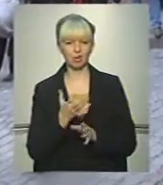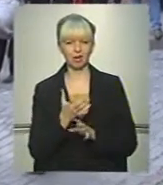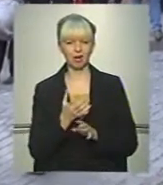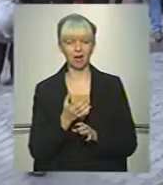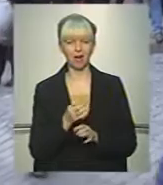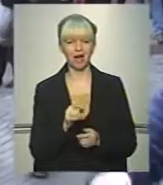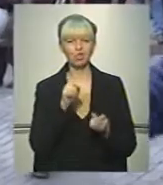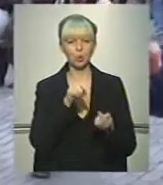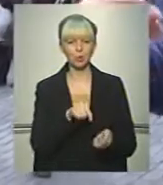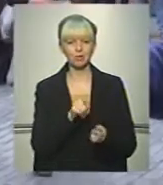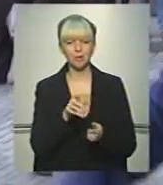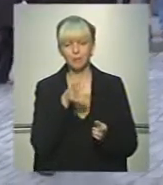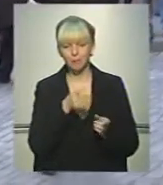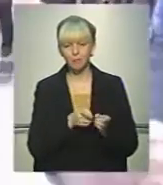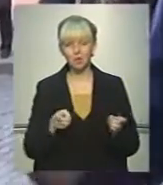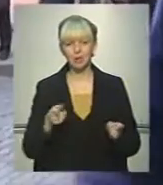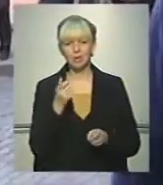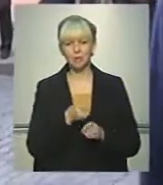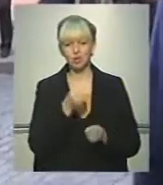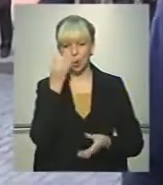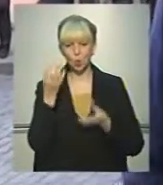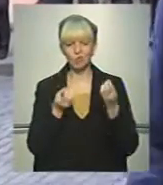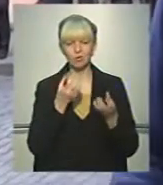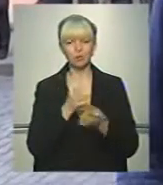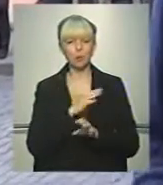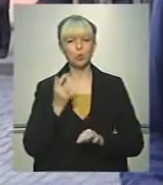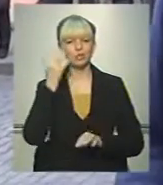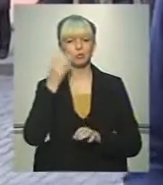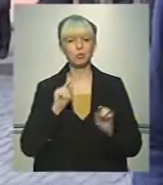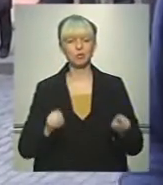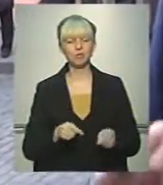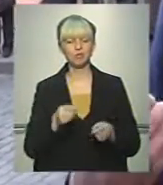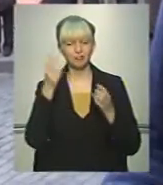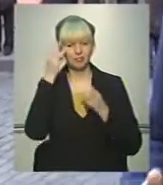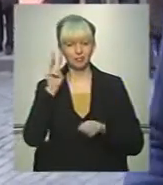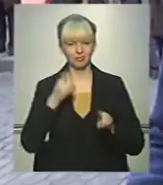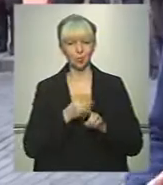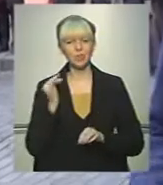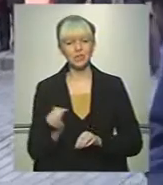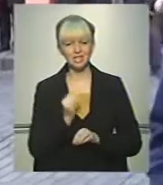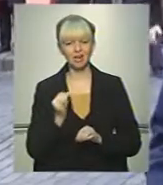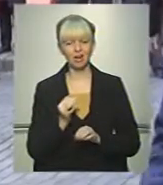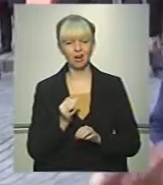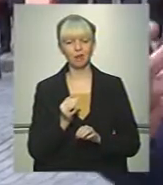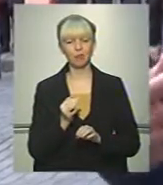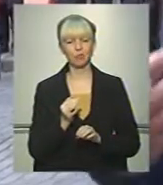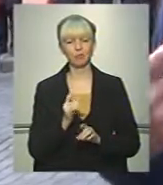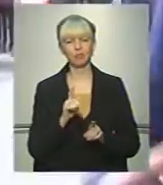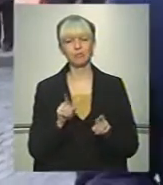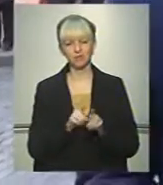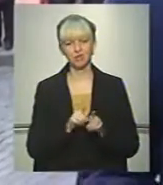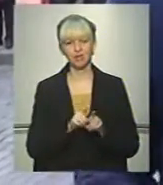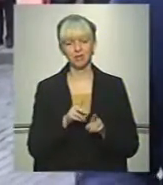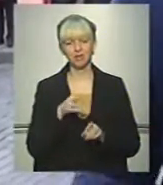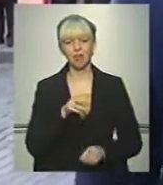асоціація з тим його періодом найбільшого розквіту. Така була ідея, щоб створити модернову якусь таку цікаву річ, нестандартну, щоб все-таки воно